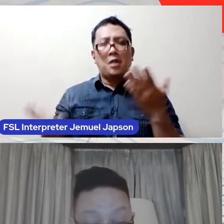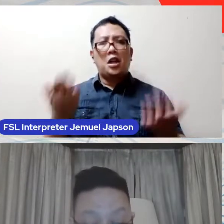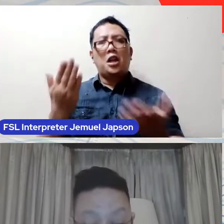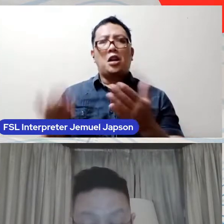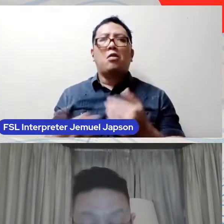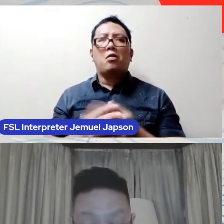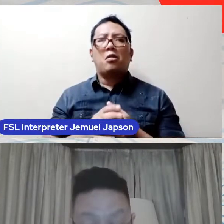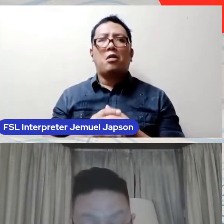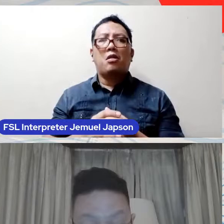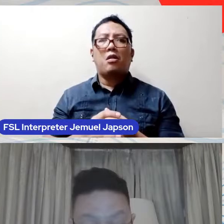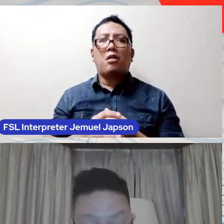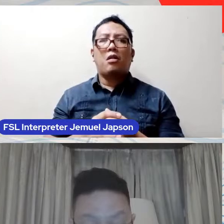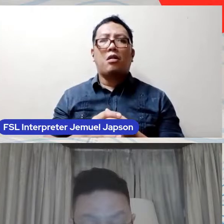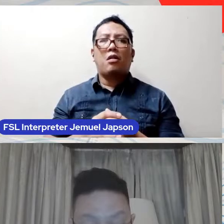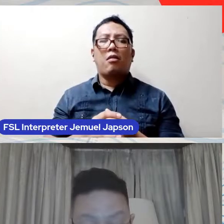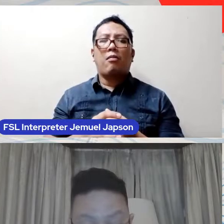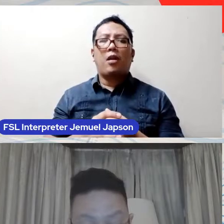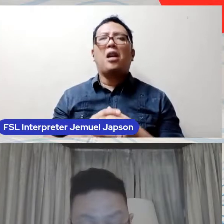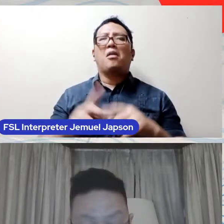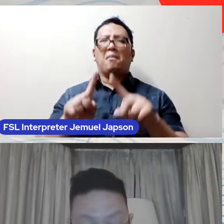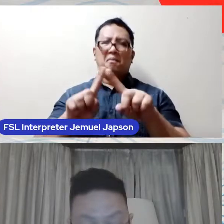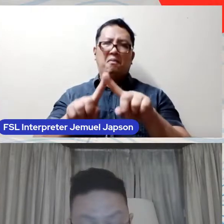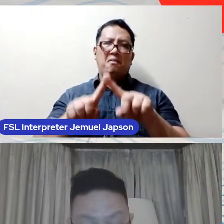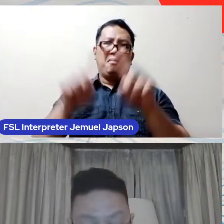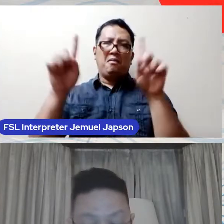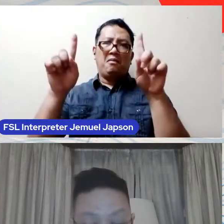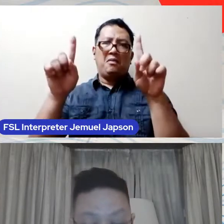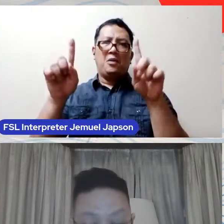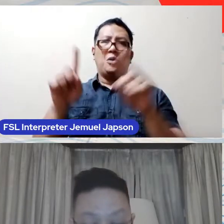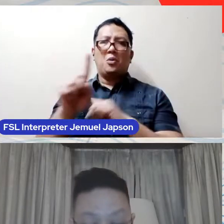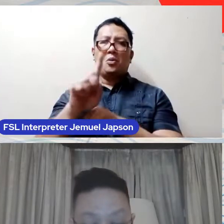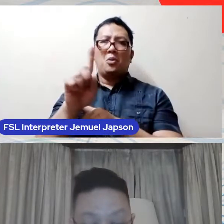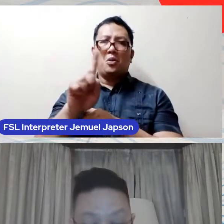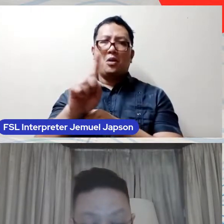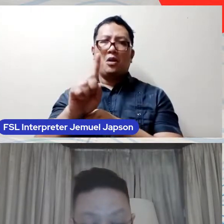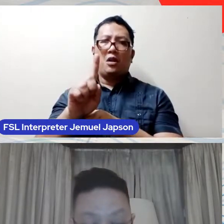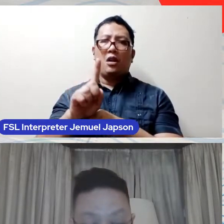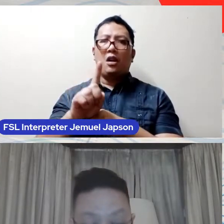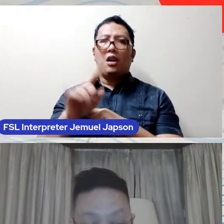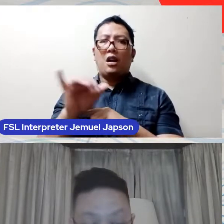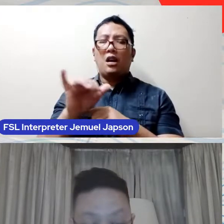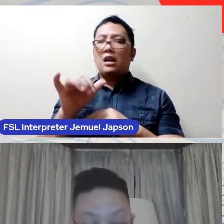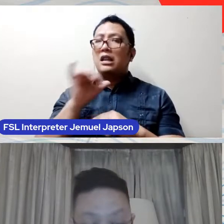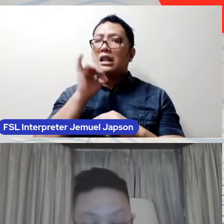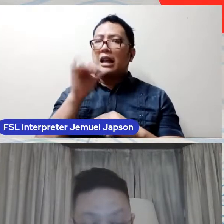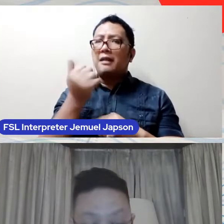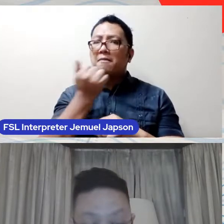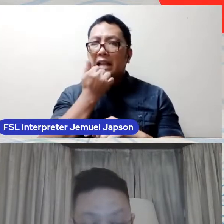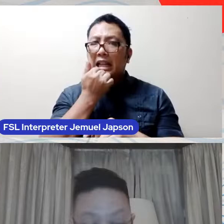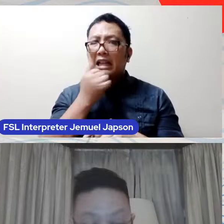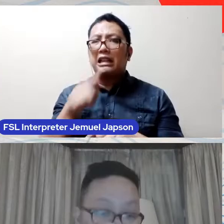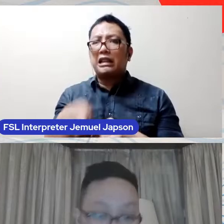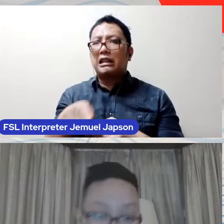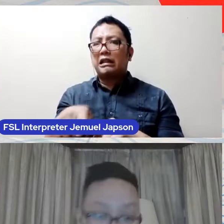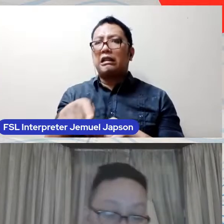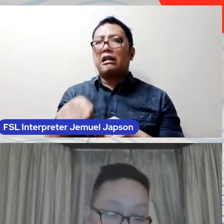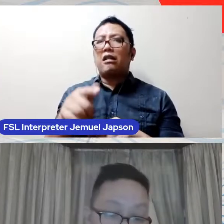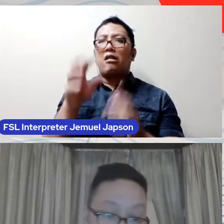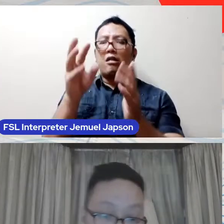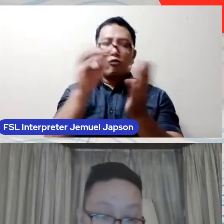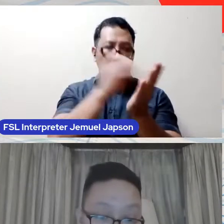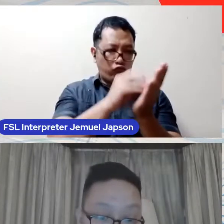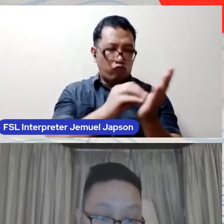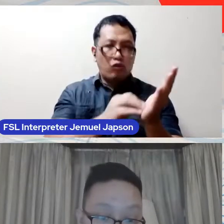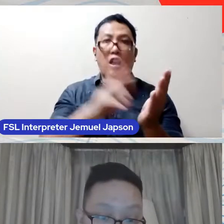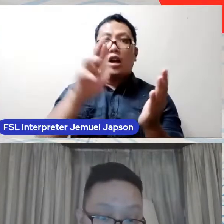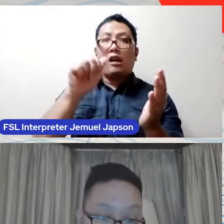yung discrepancy hindi natin siya tinitingnan as mali or mali yung recording ng RMA or mali yung